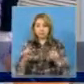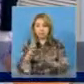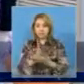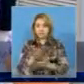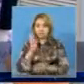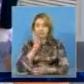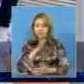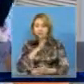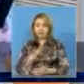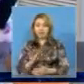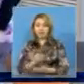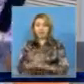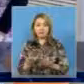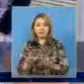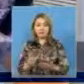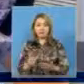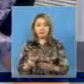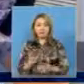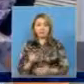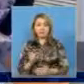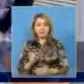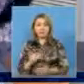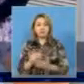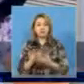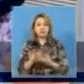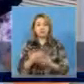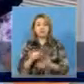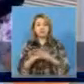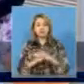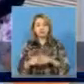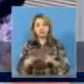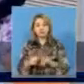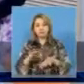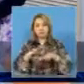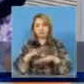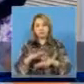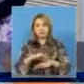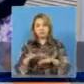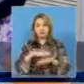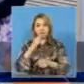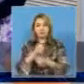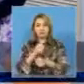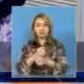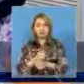мамы, которые вот бытового насилия, и вот такие вот проводим благотворительные мастер-классы.